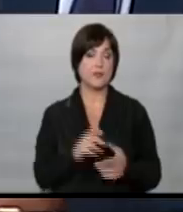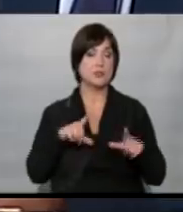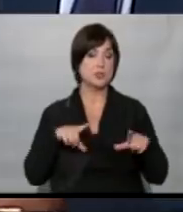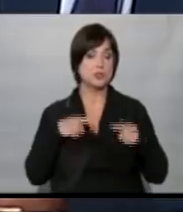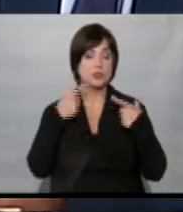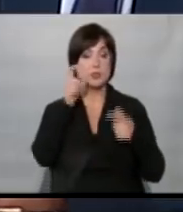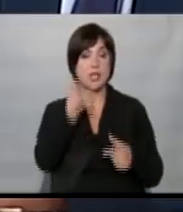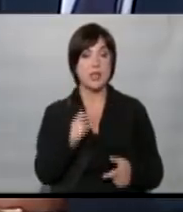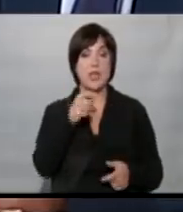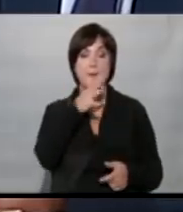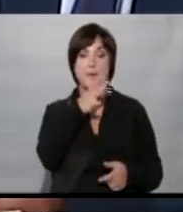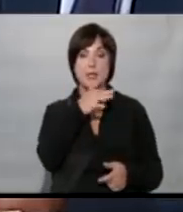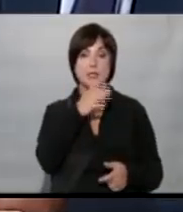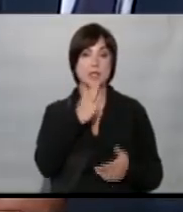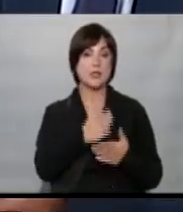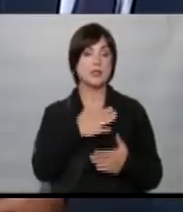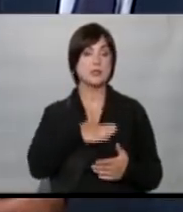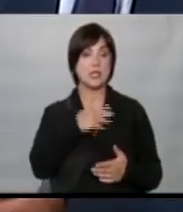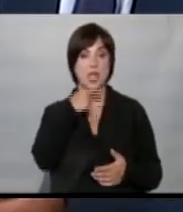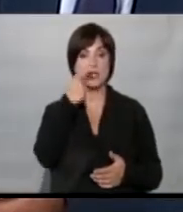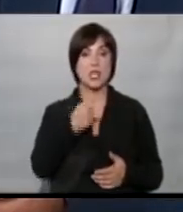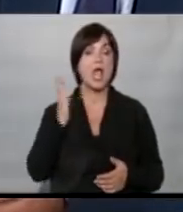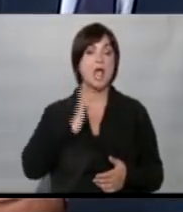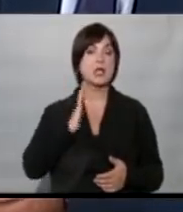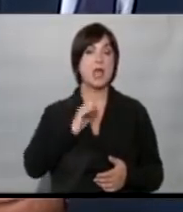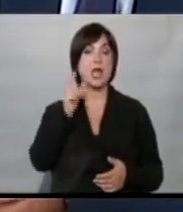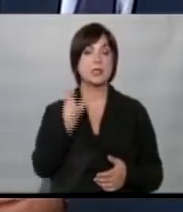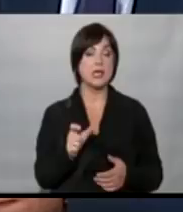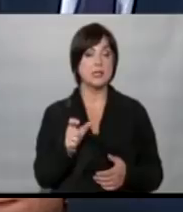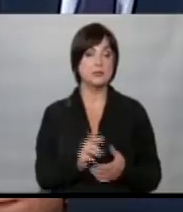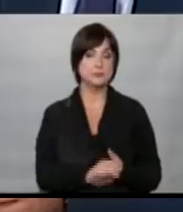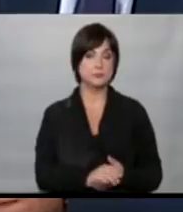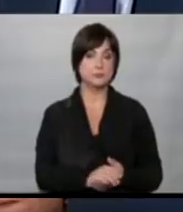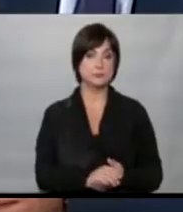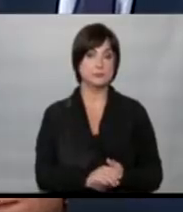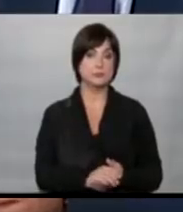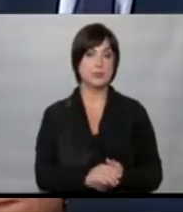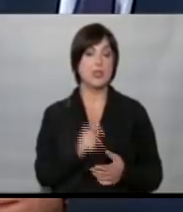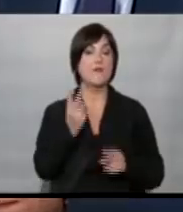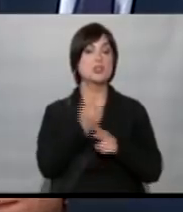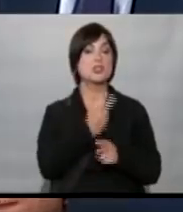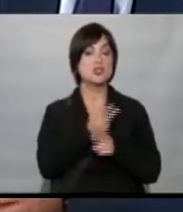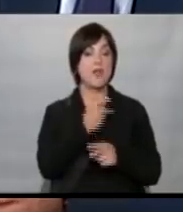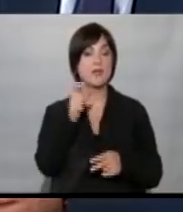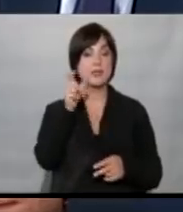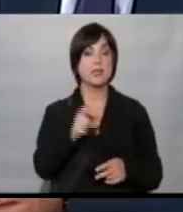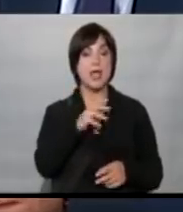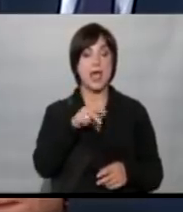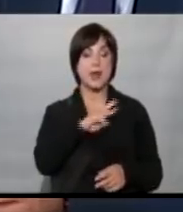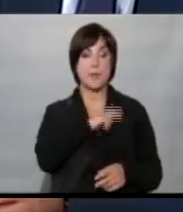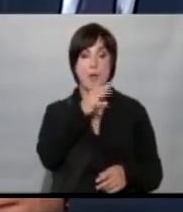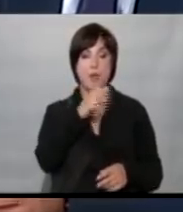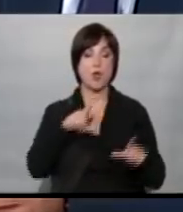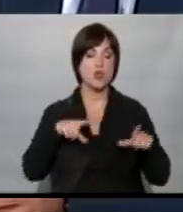жителите на Македонија, вие милувате да ги наречите граѓани, врз државјаните на Република Македонија или кои